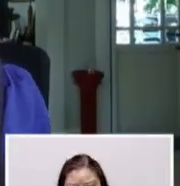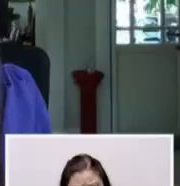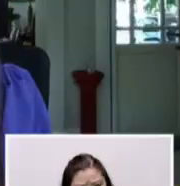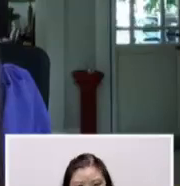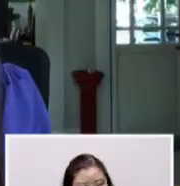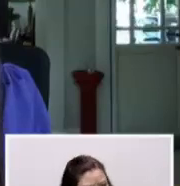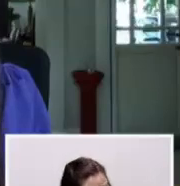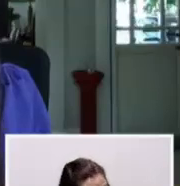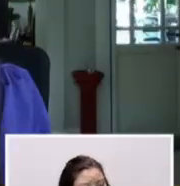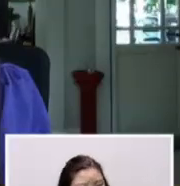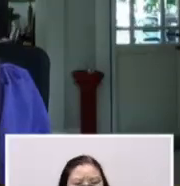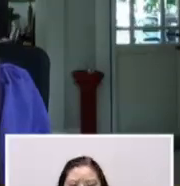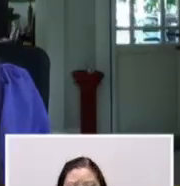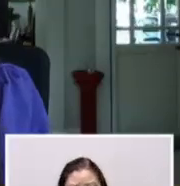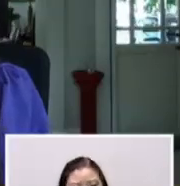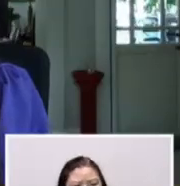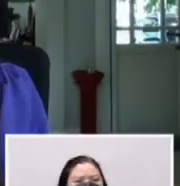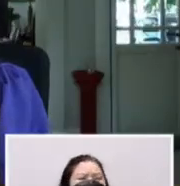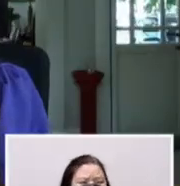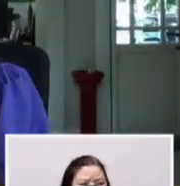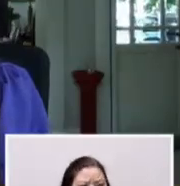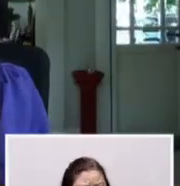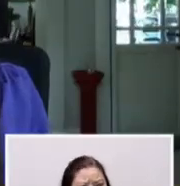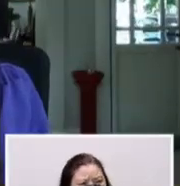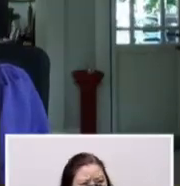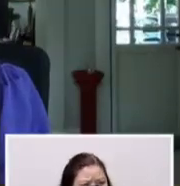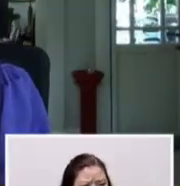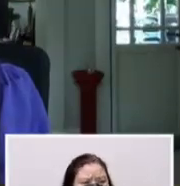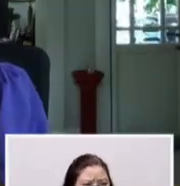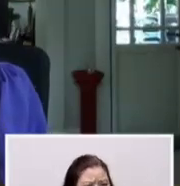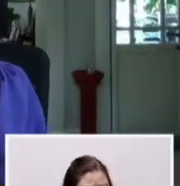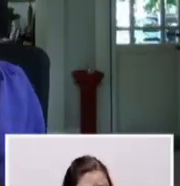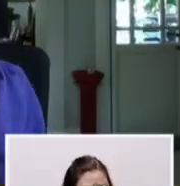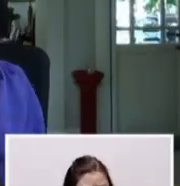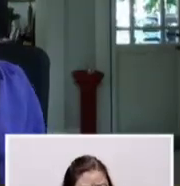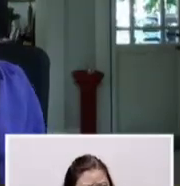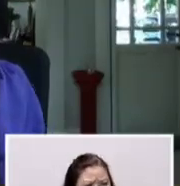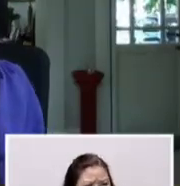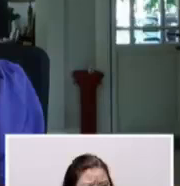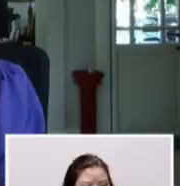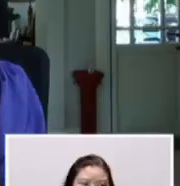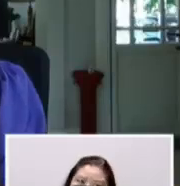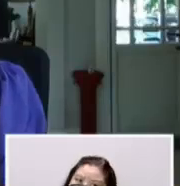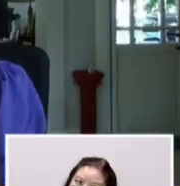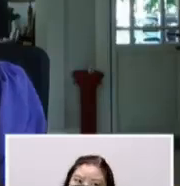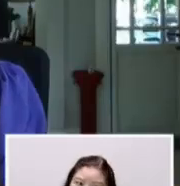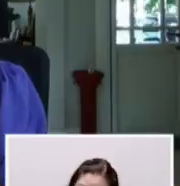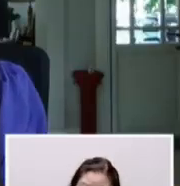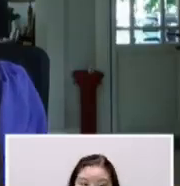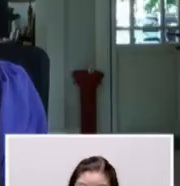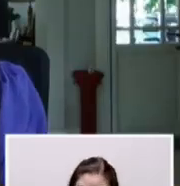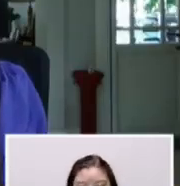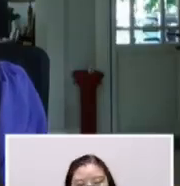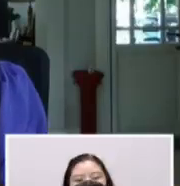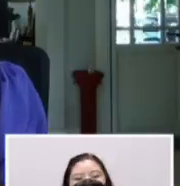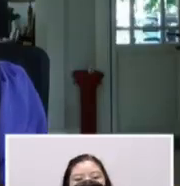พ่แล้วว่าต้องการเจรจากับสหรัฐเพื่อที่จะหาทางออกร่วมกันเดี๋ยวจับตาดูกันนะคะว่าจากท่าทีของวงประชุม2วงนี้ปูตินจะมีท่า